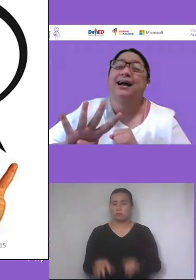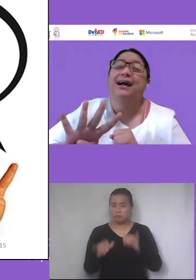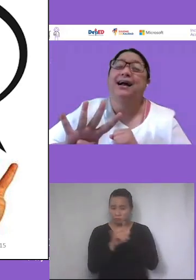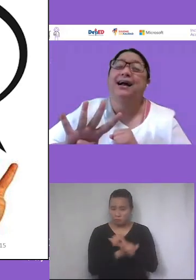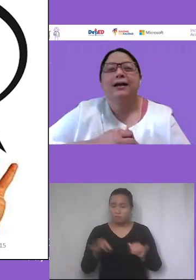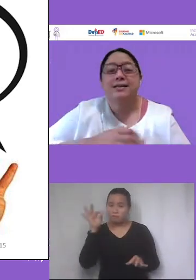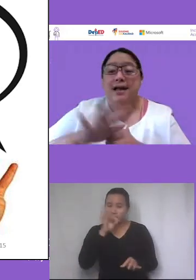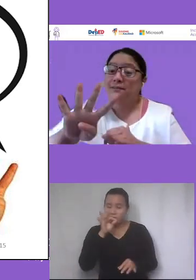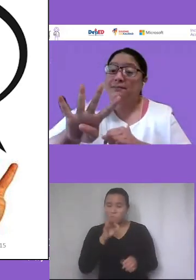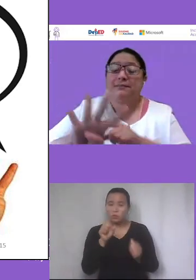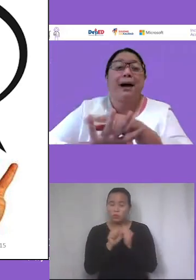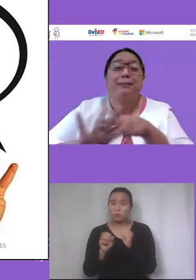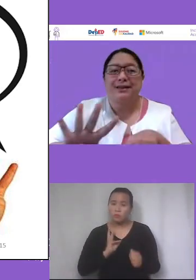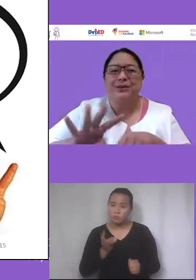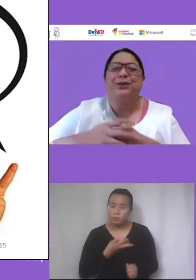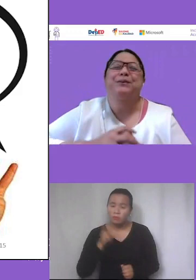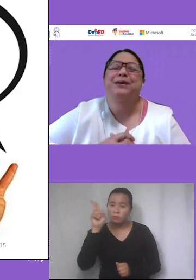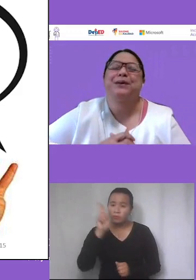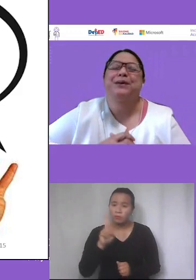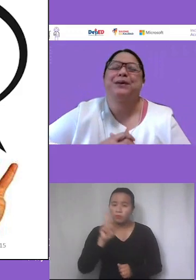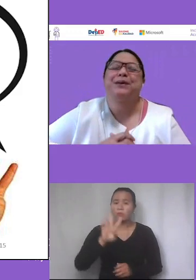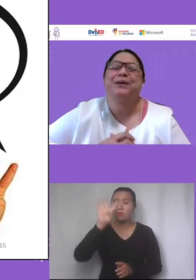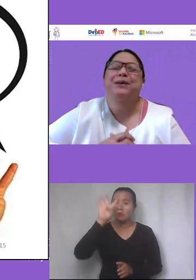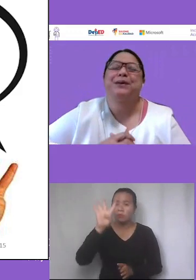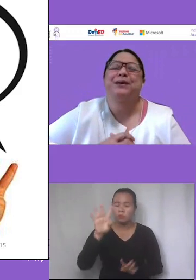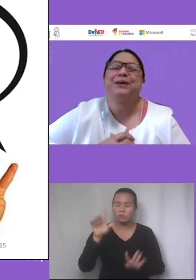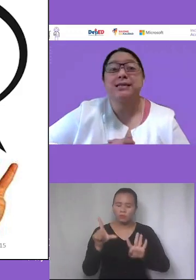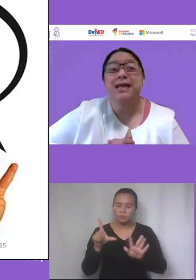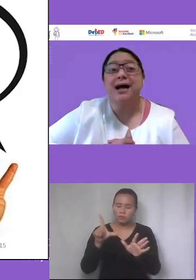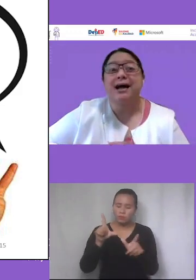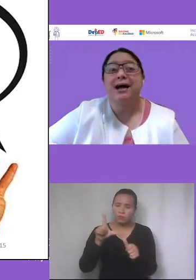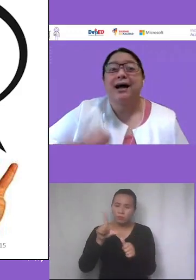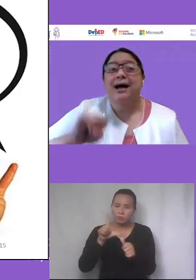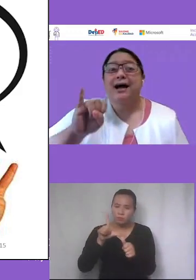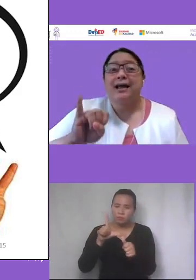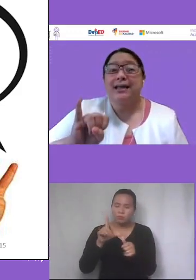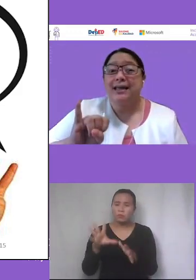tunog. Sa apat na tunog. E, paano naman kung isda?